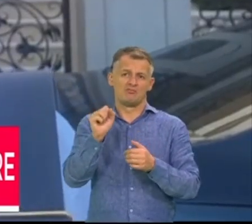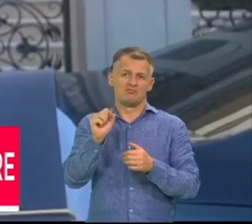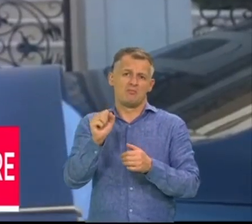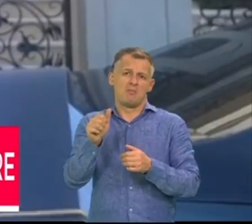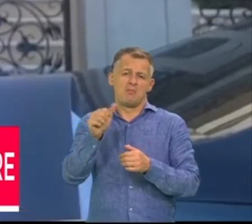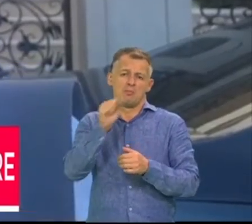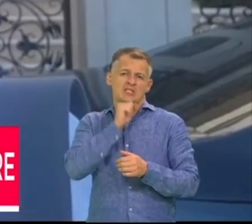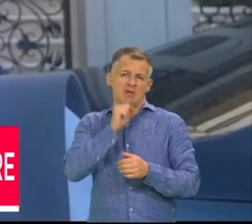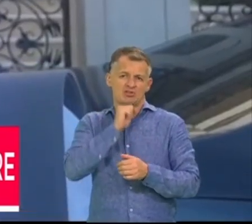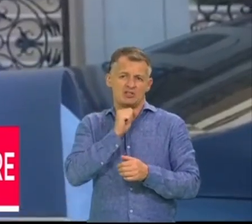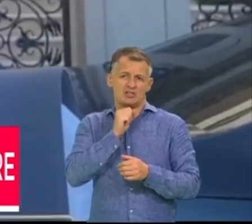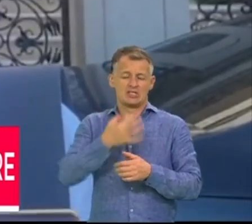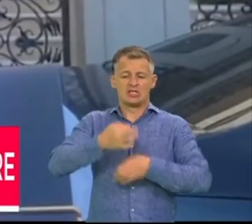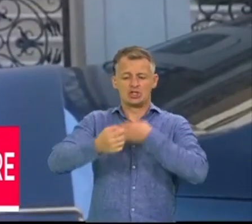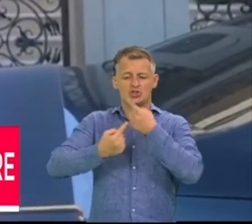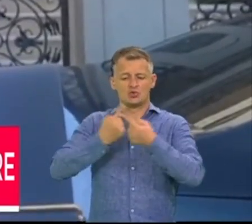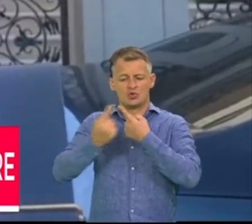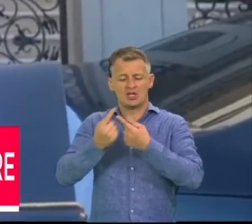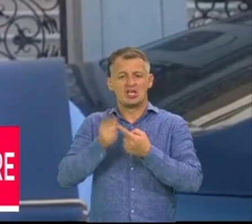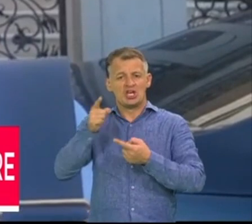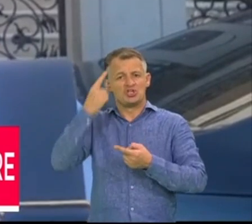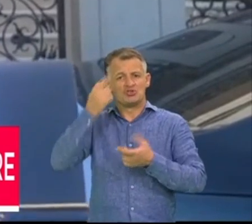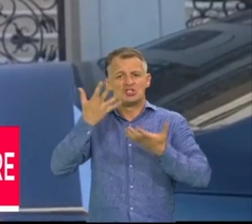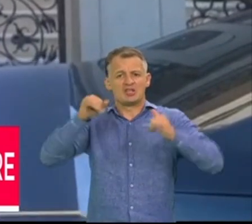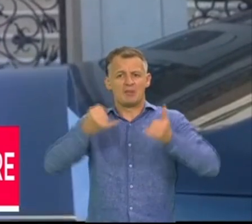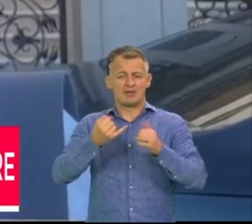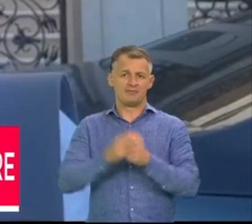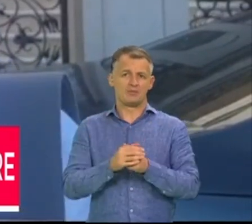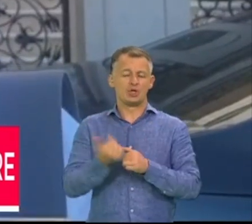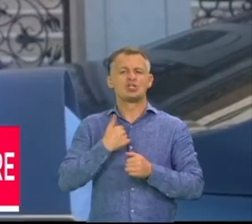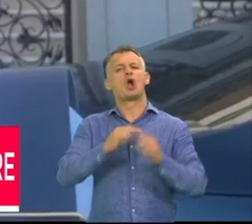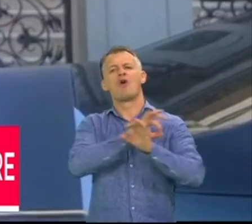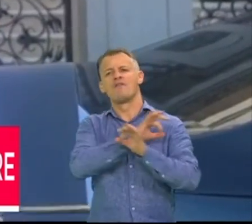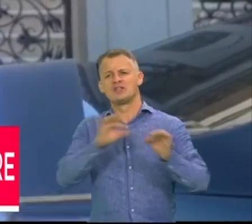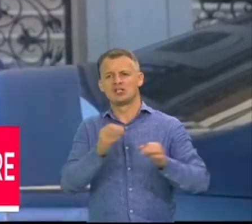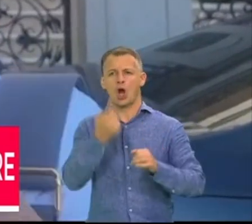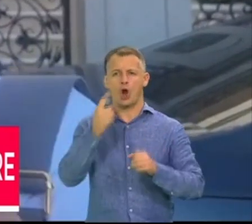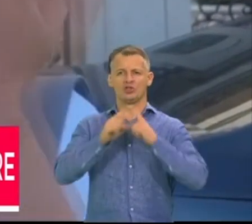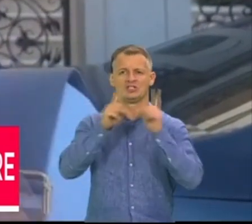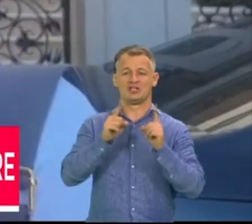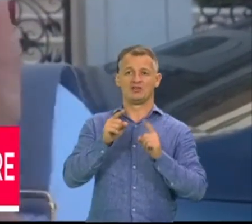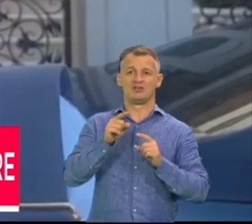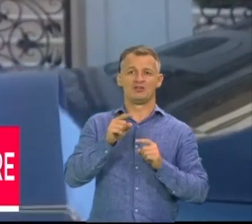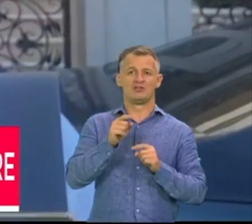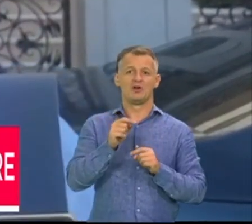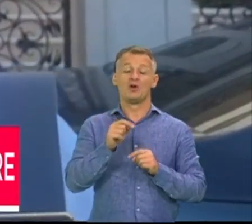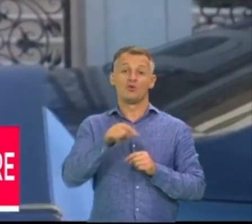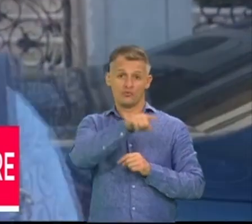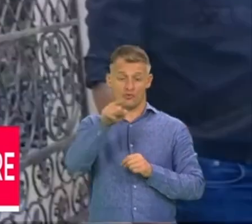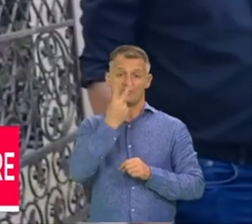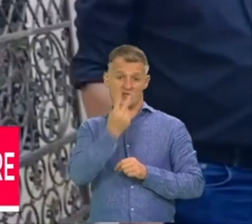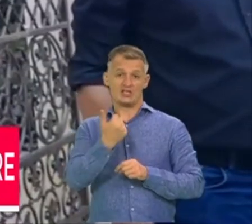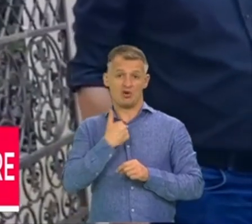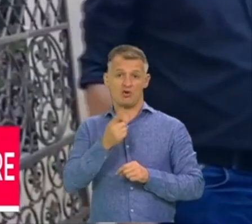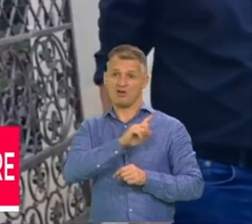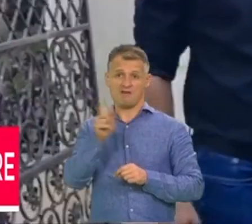că ei știu mai bine ceea ce s-a întâmplat și sunt convinsă că într-o zi o să dovedesc că sunt nevinovată și sunt curată.